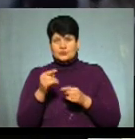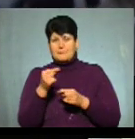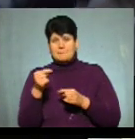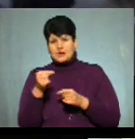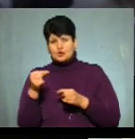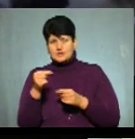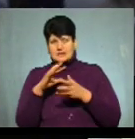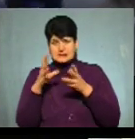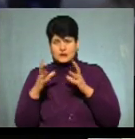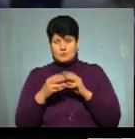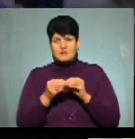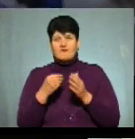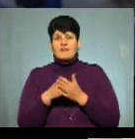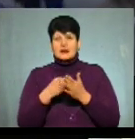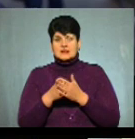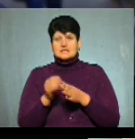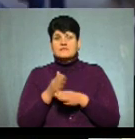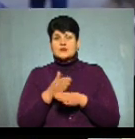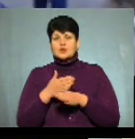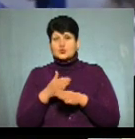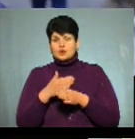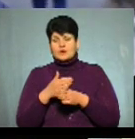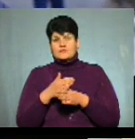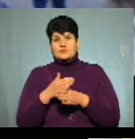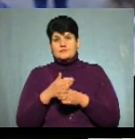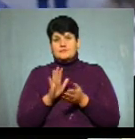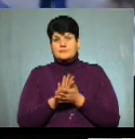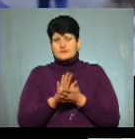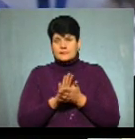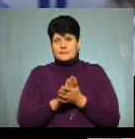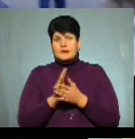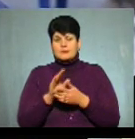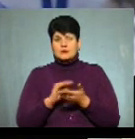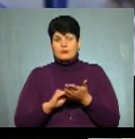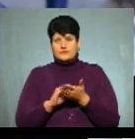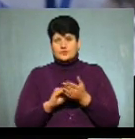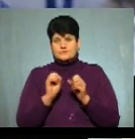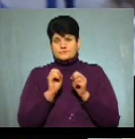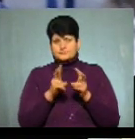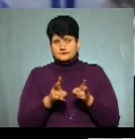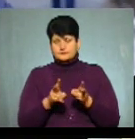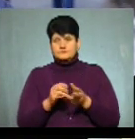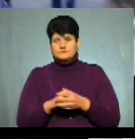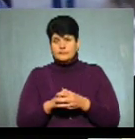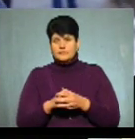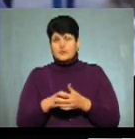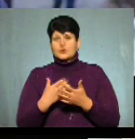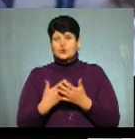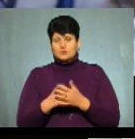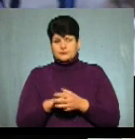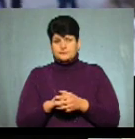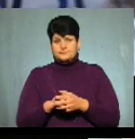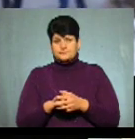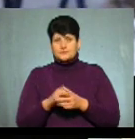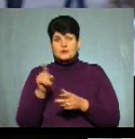загального об'єму вартість відсортованого вторсировини, яку буде повторно йти на вторпереробку. Тобто, щоб